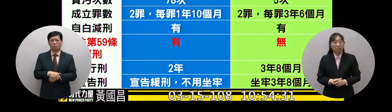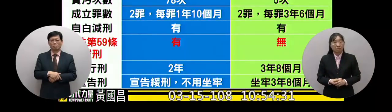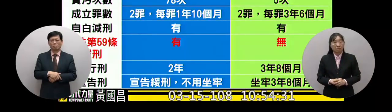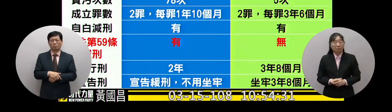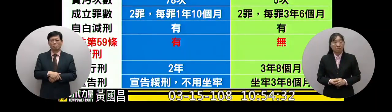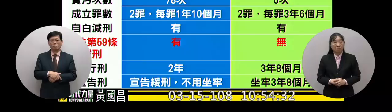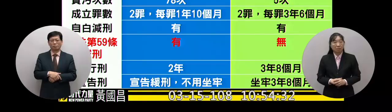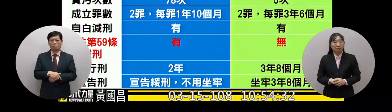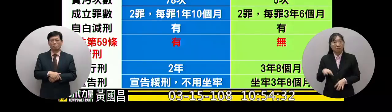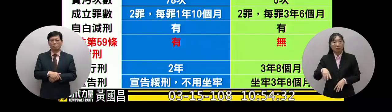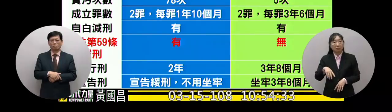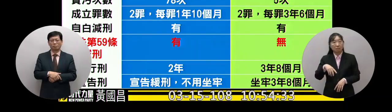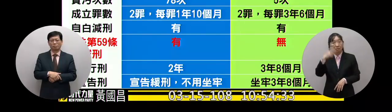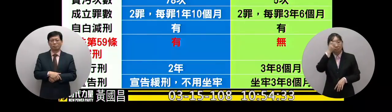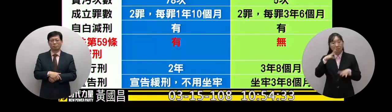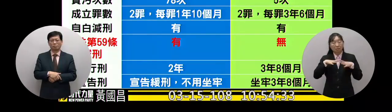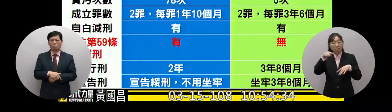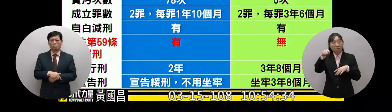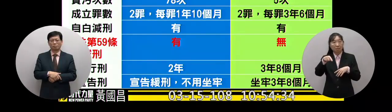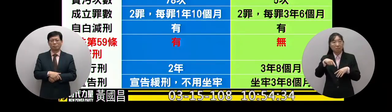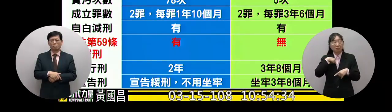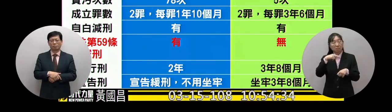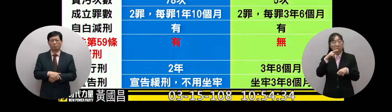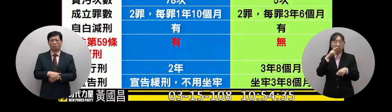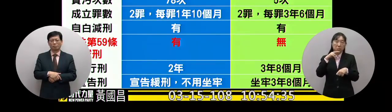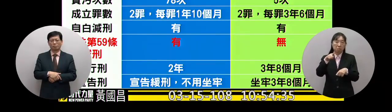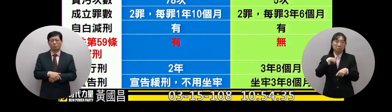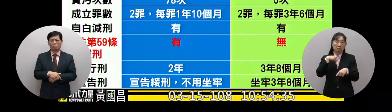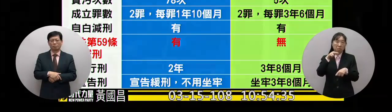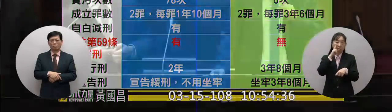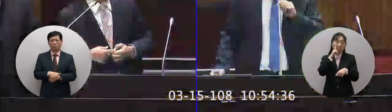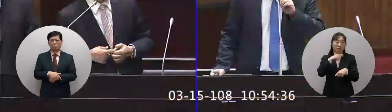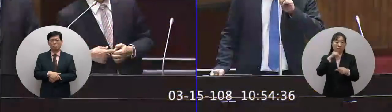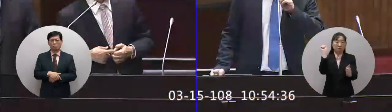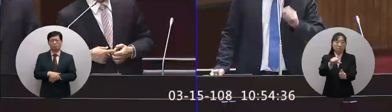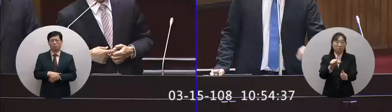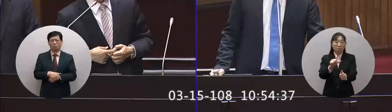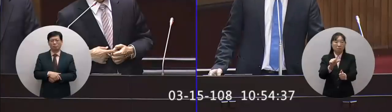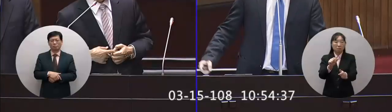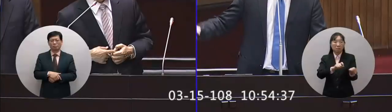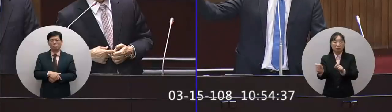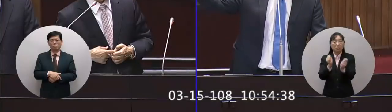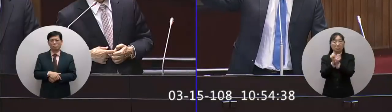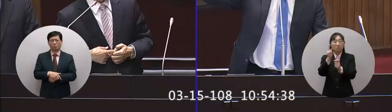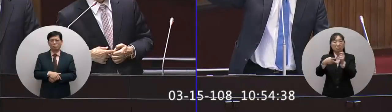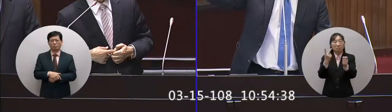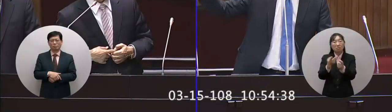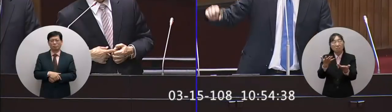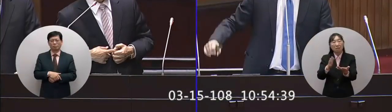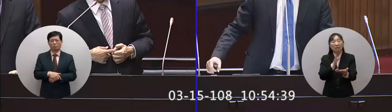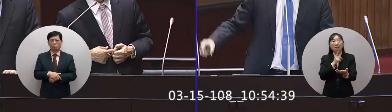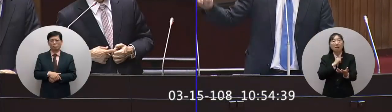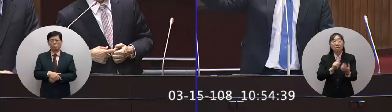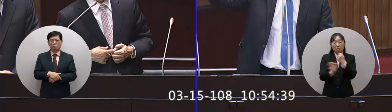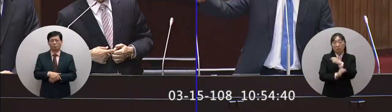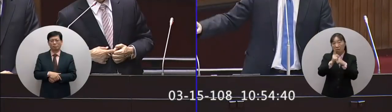我们的检察官认为判缓刑只判2年，连续贪污6年